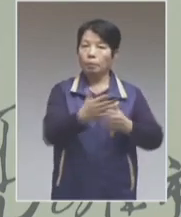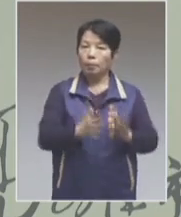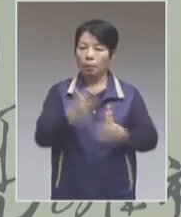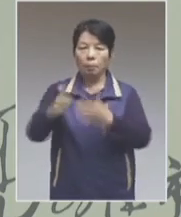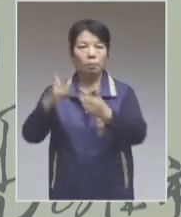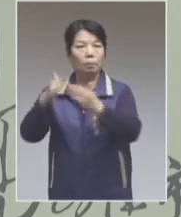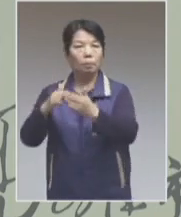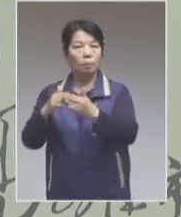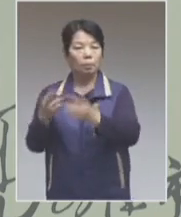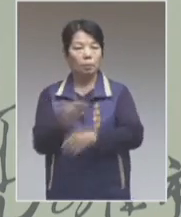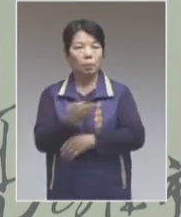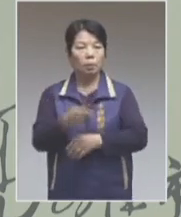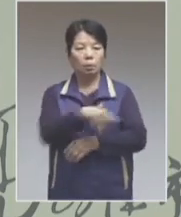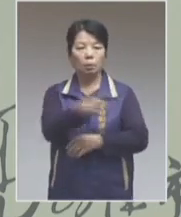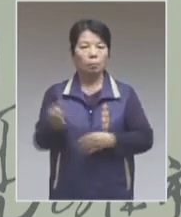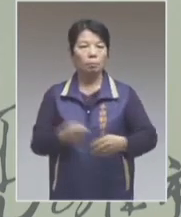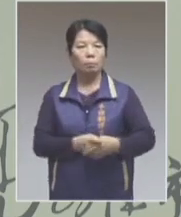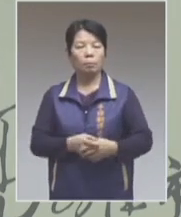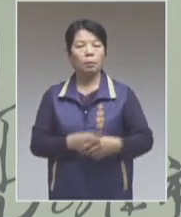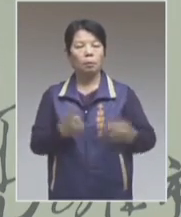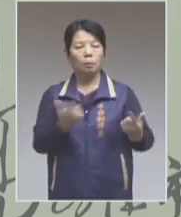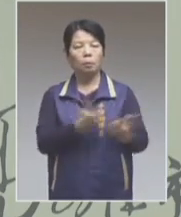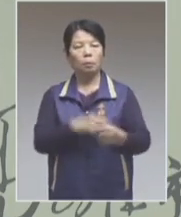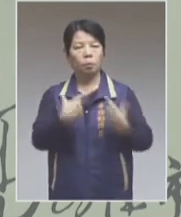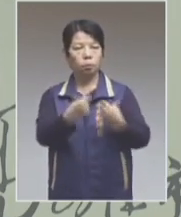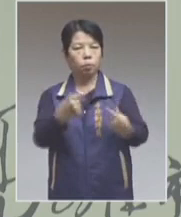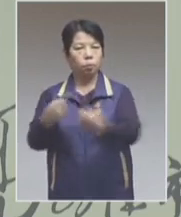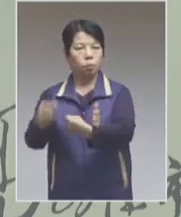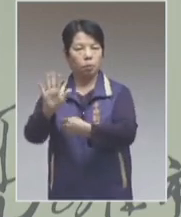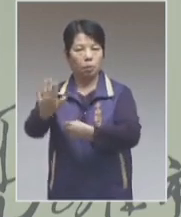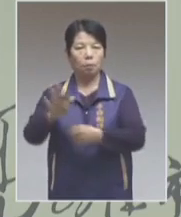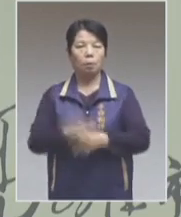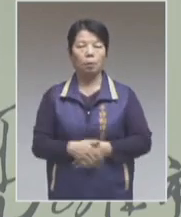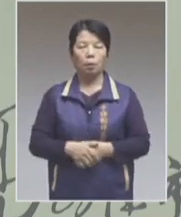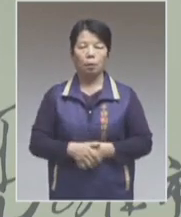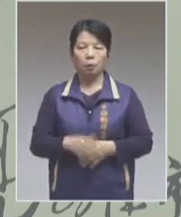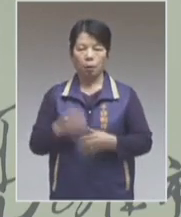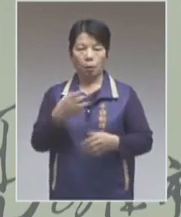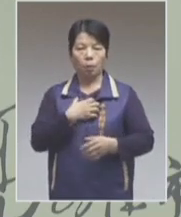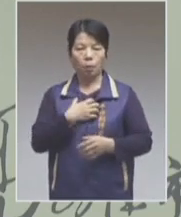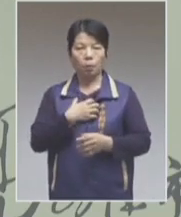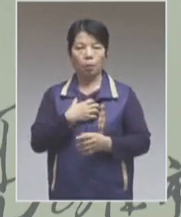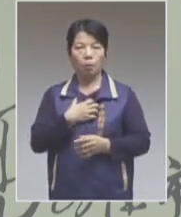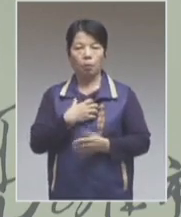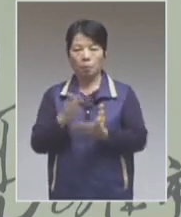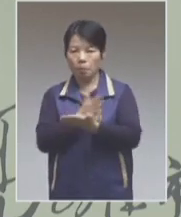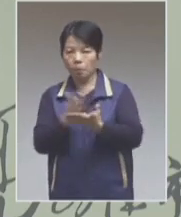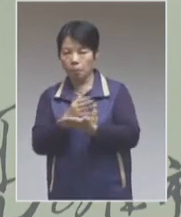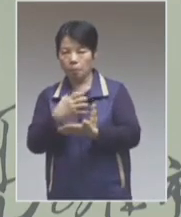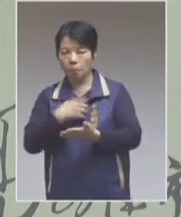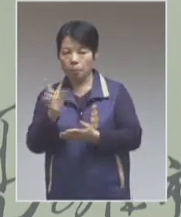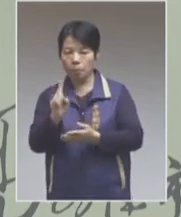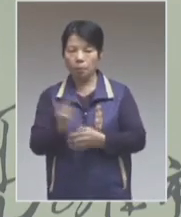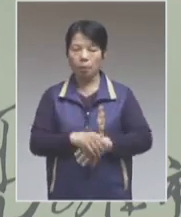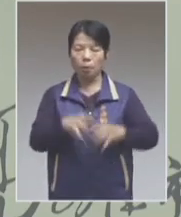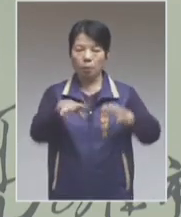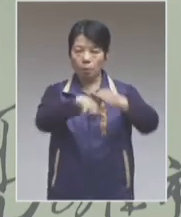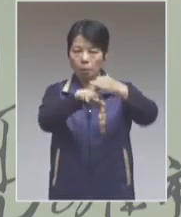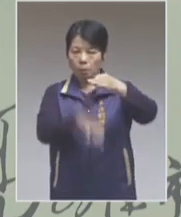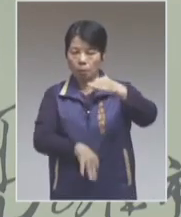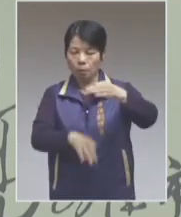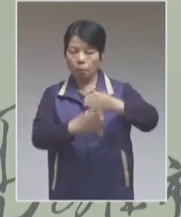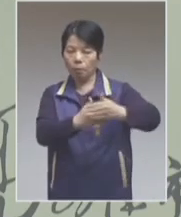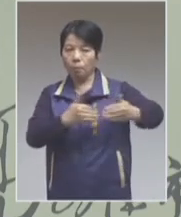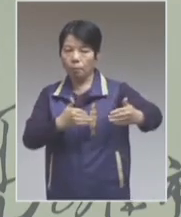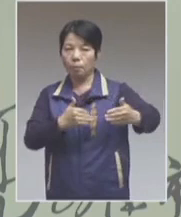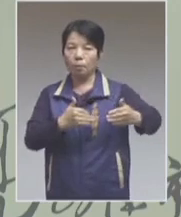好，哦，大家都非常的配合，那所以我们就根据风险啊来做啊这个框列啊隔离